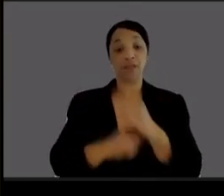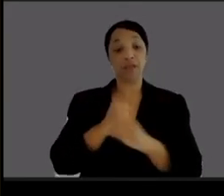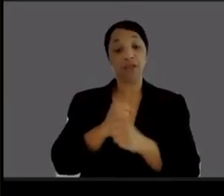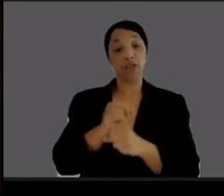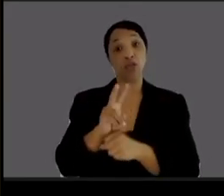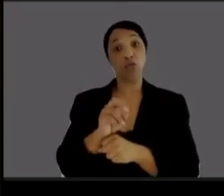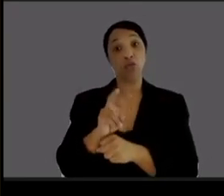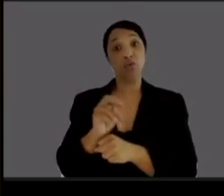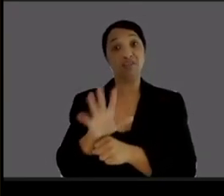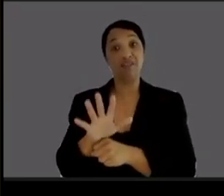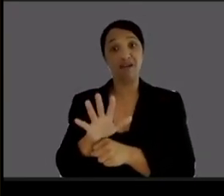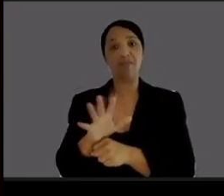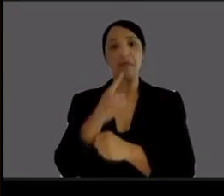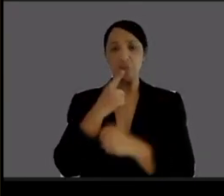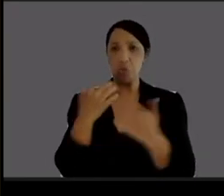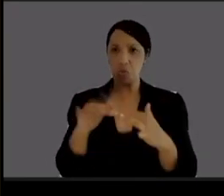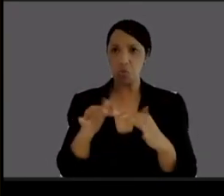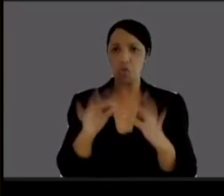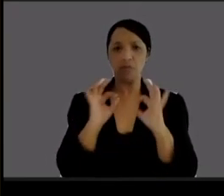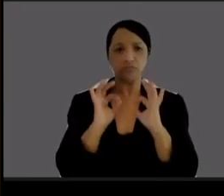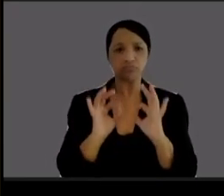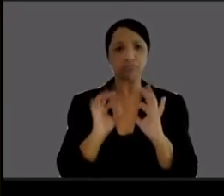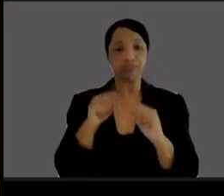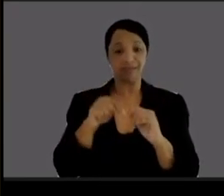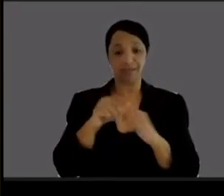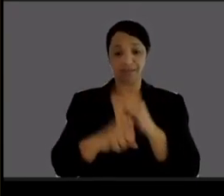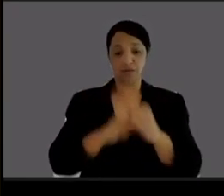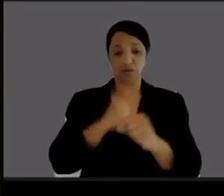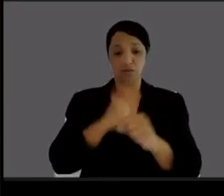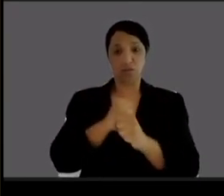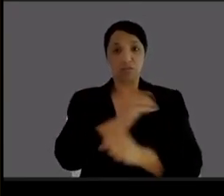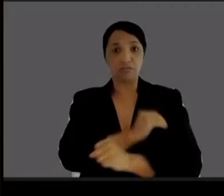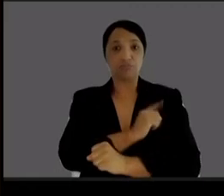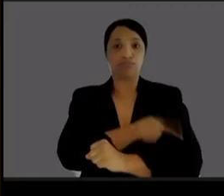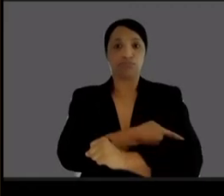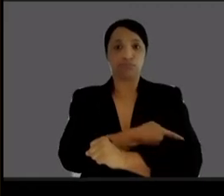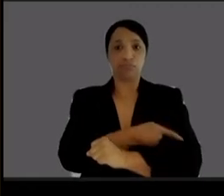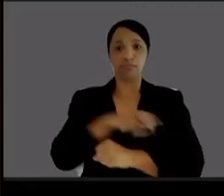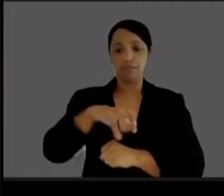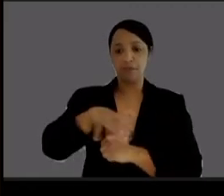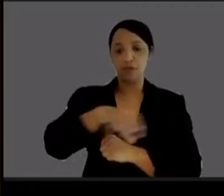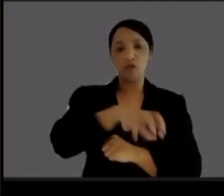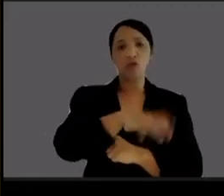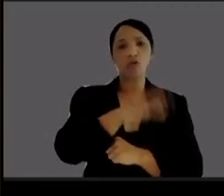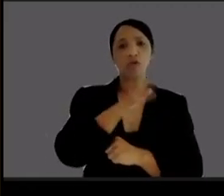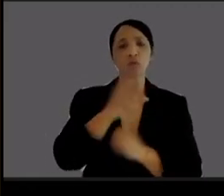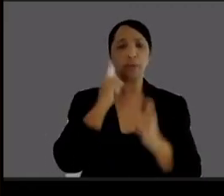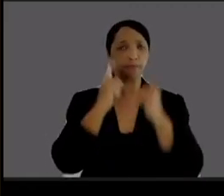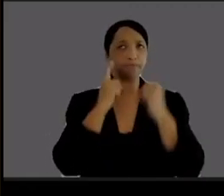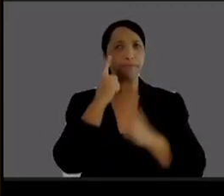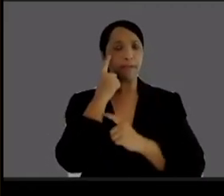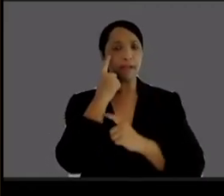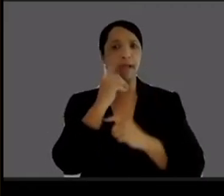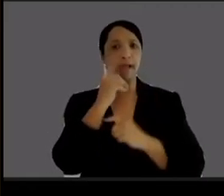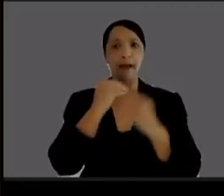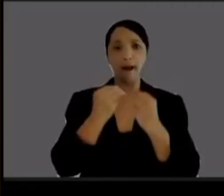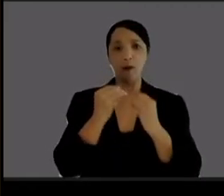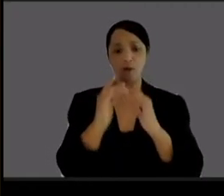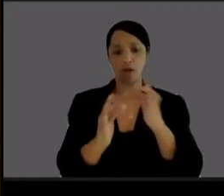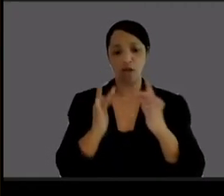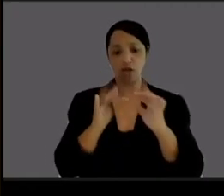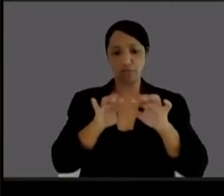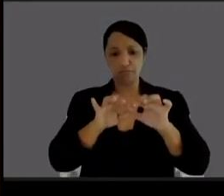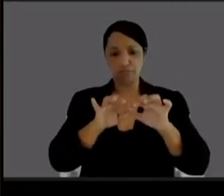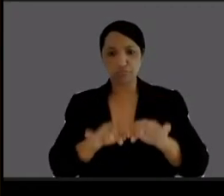そしてえその後国連でえ加盟国がえこのえマンデートを